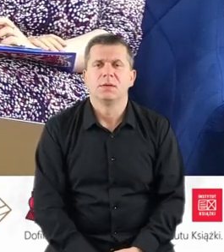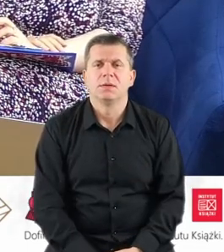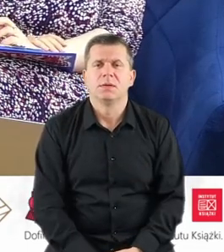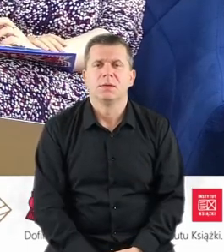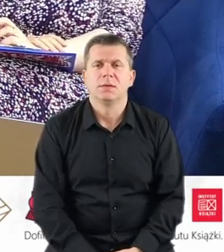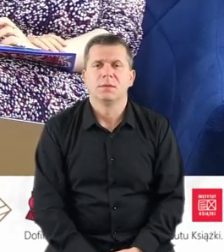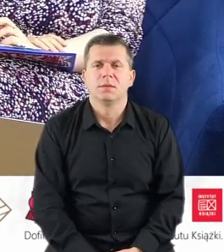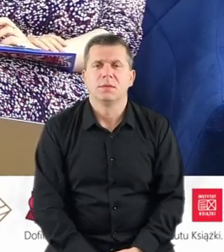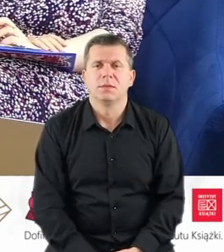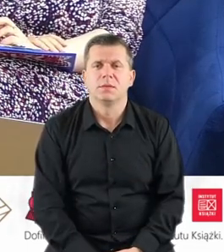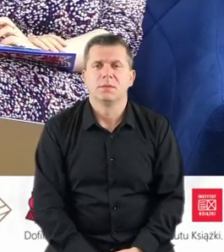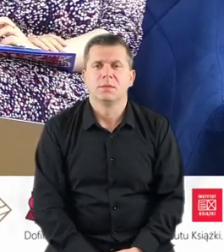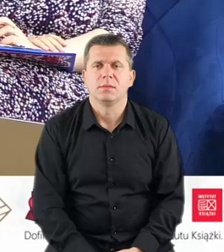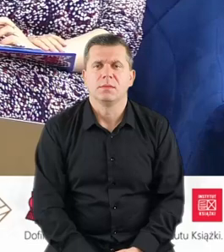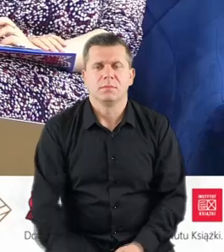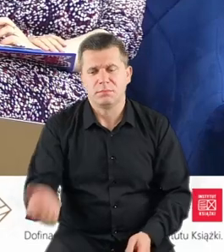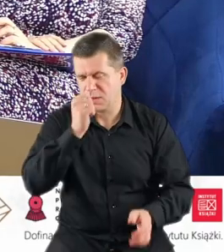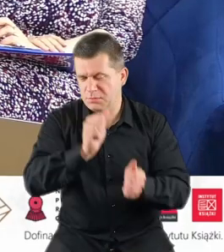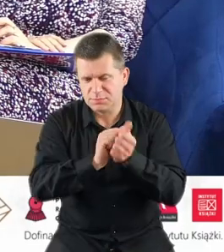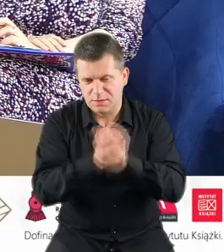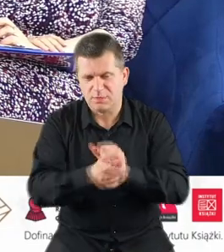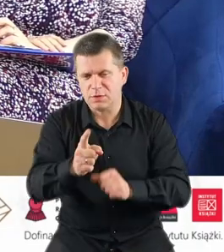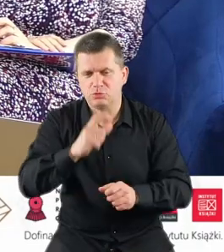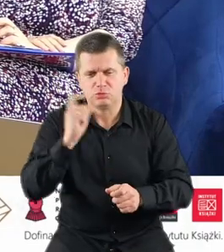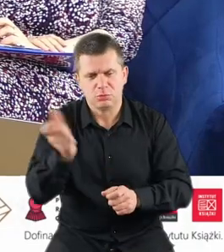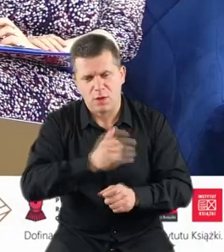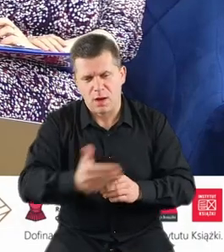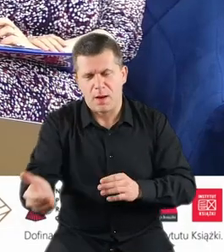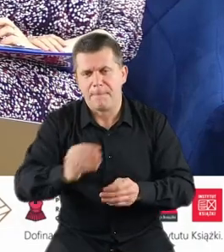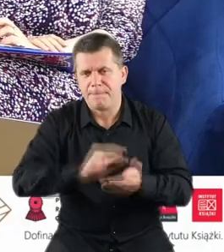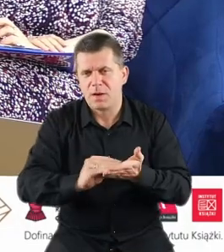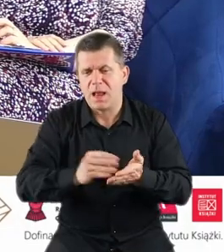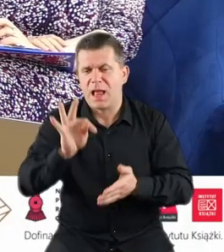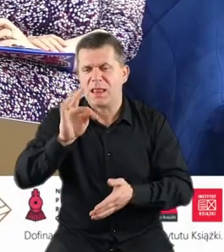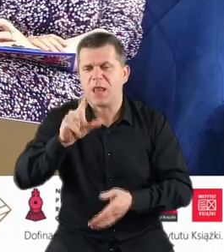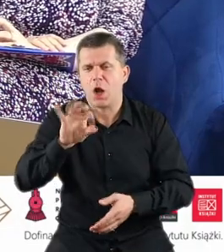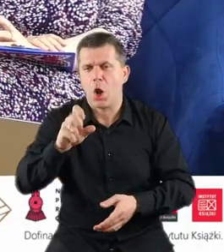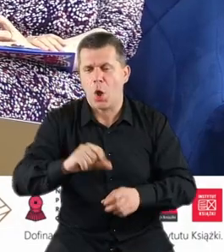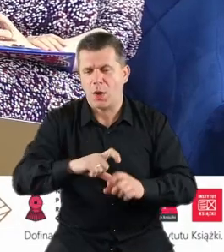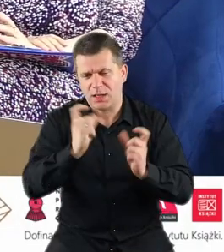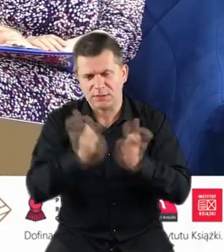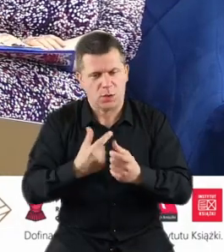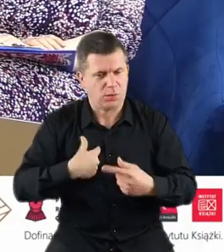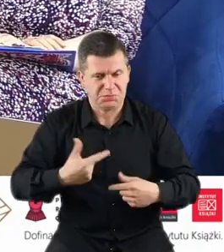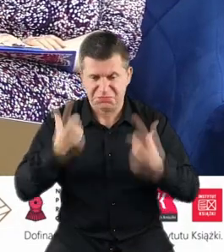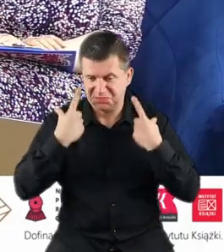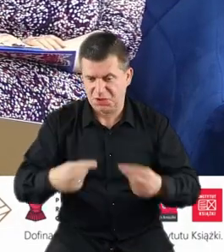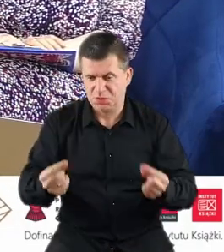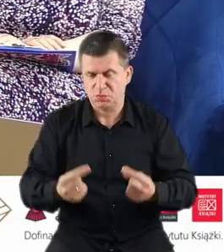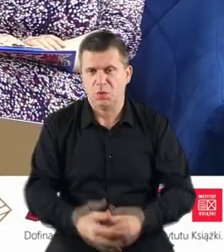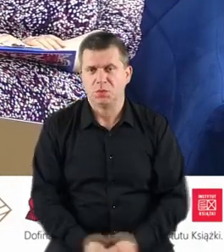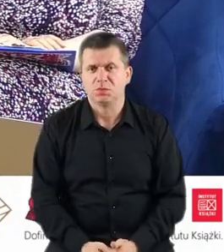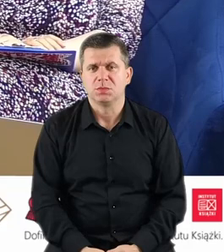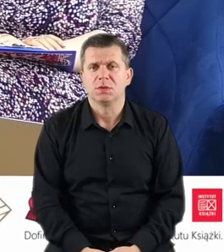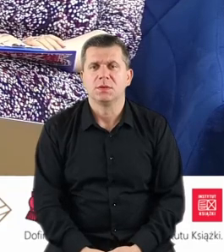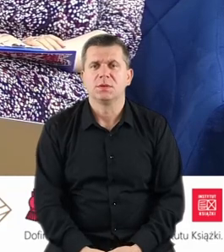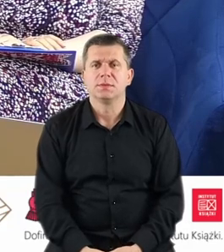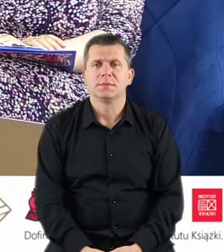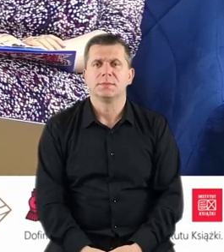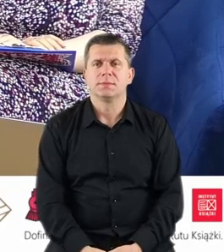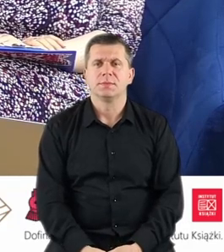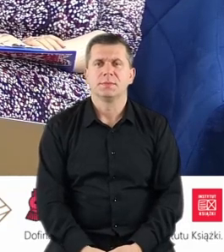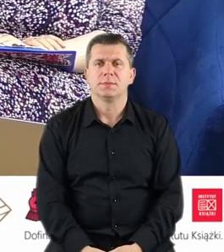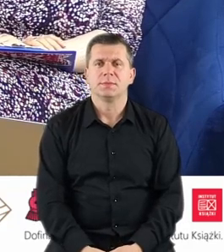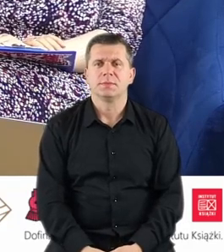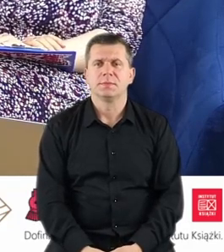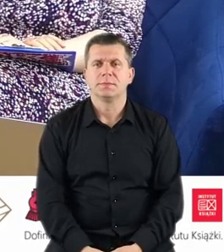się. No nie przebranżowić, bo ciągle pan pisze, ale ta trylogia zaskoczyła mnie całkiem, bo to był całkiem inny szamałek, którego się do tej